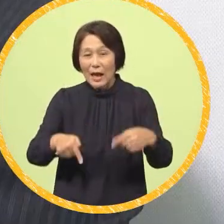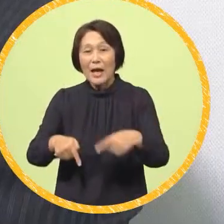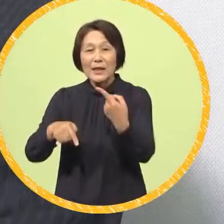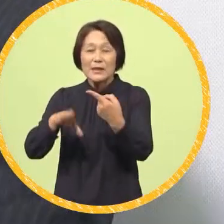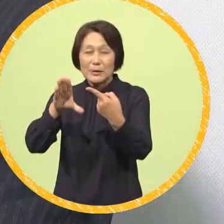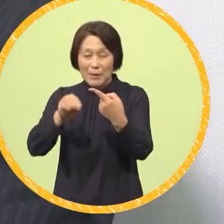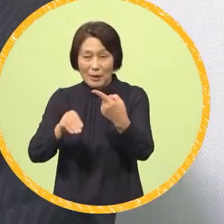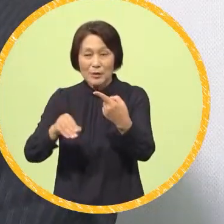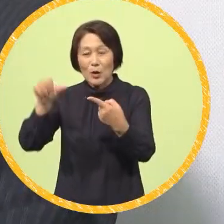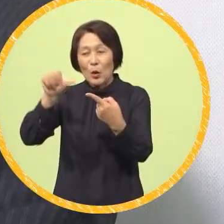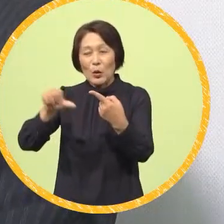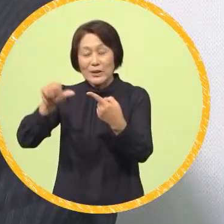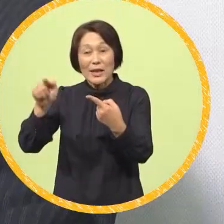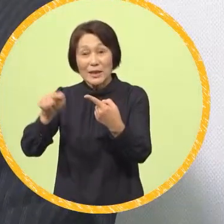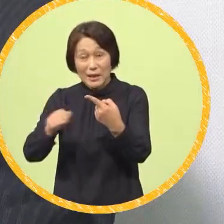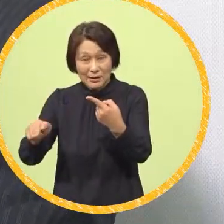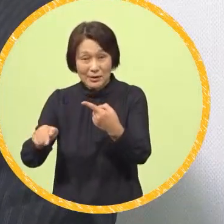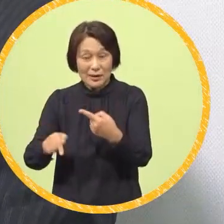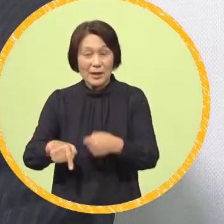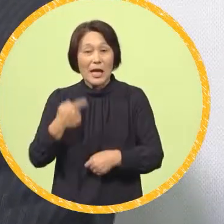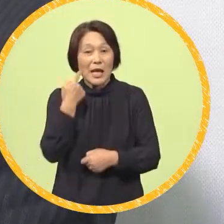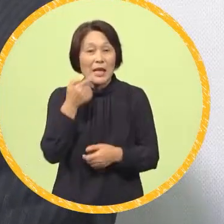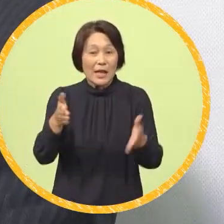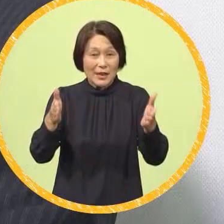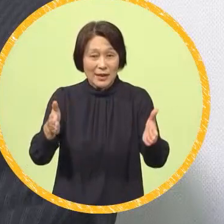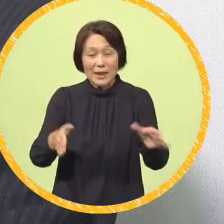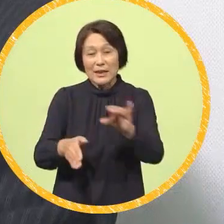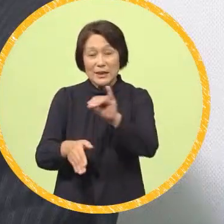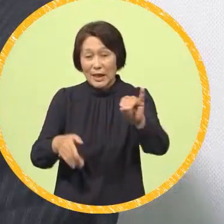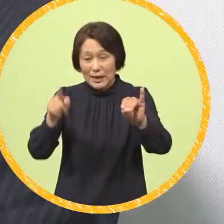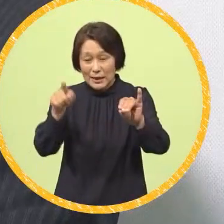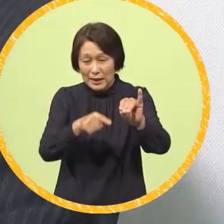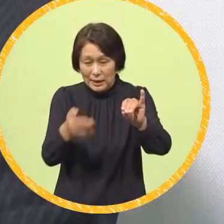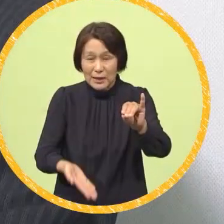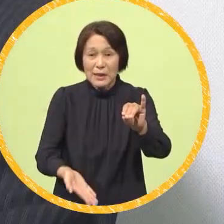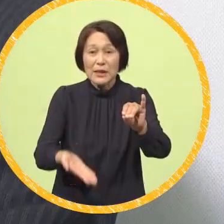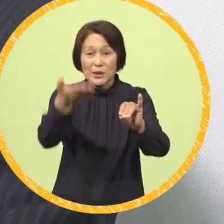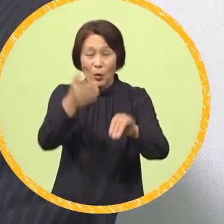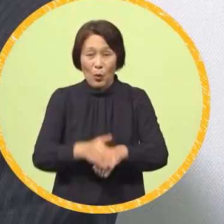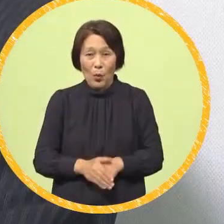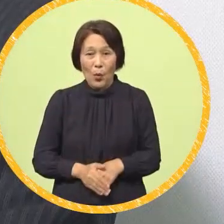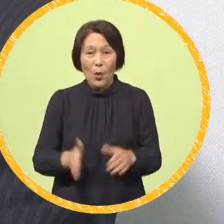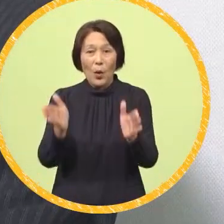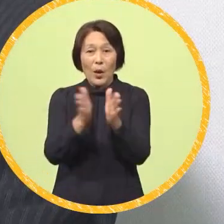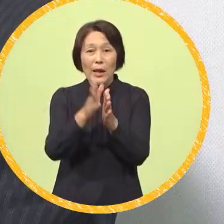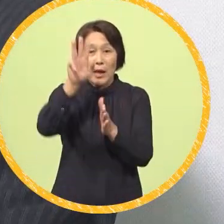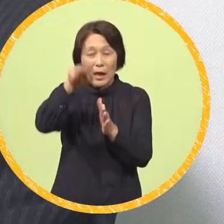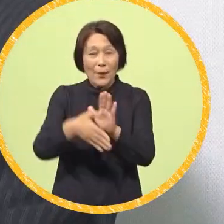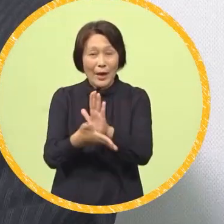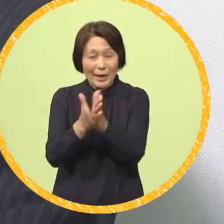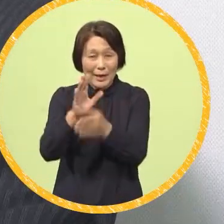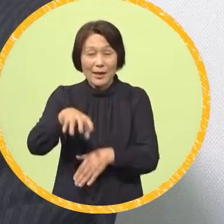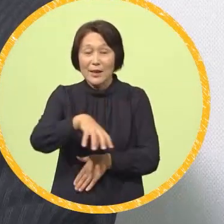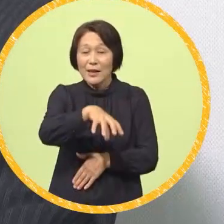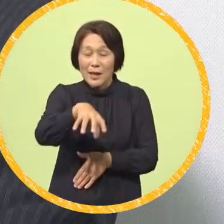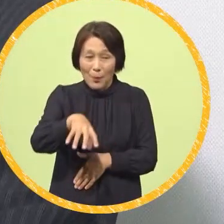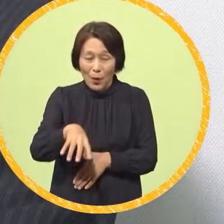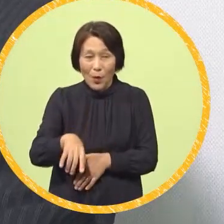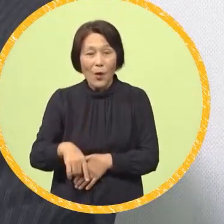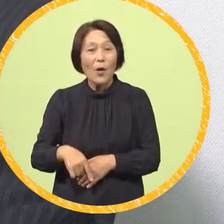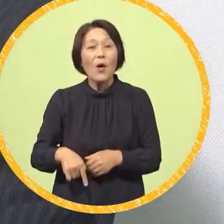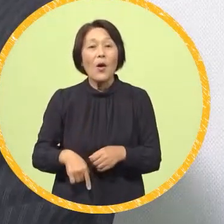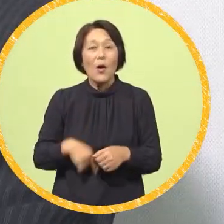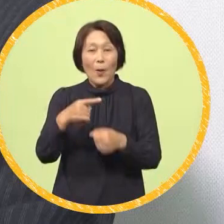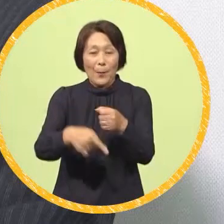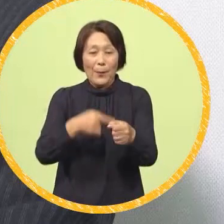月にすると1000人以上が検挙されています。神奈川県警でも年間毎年約